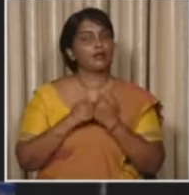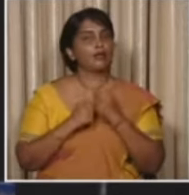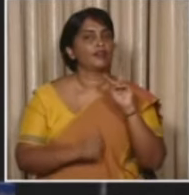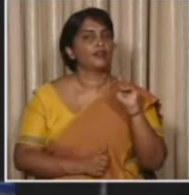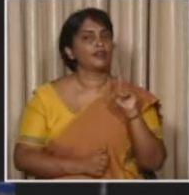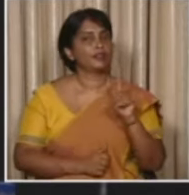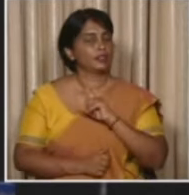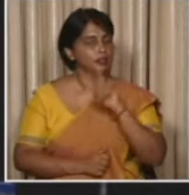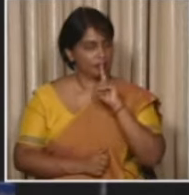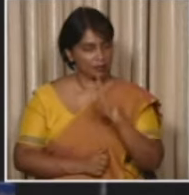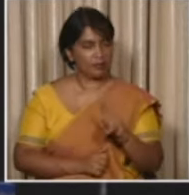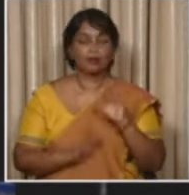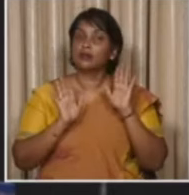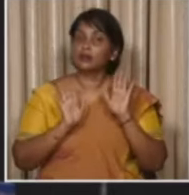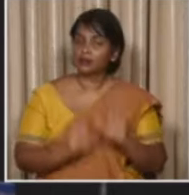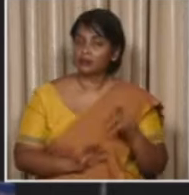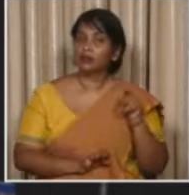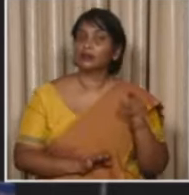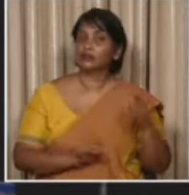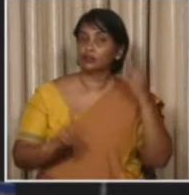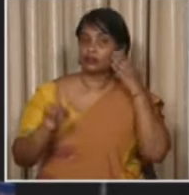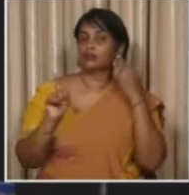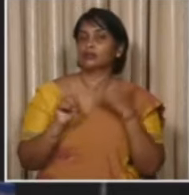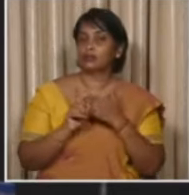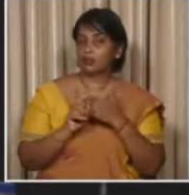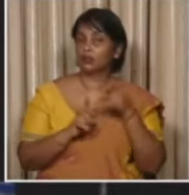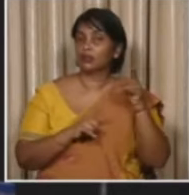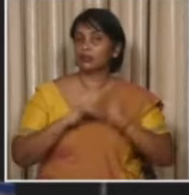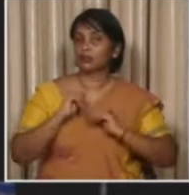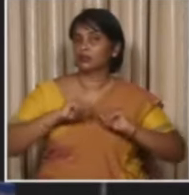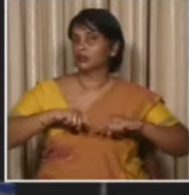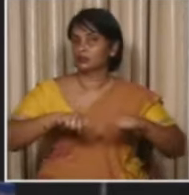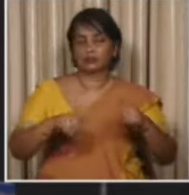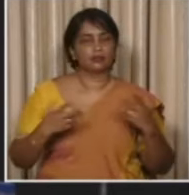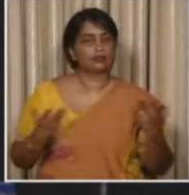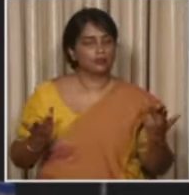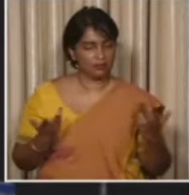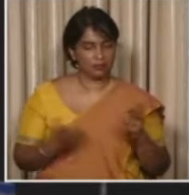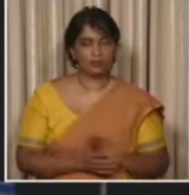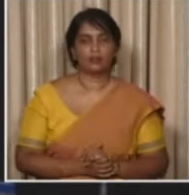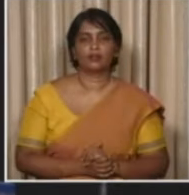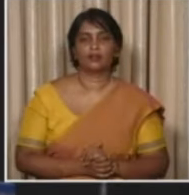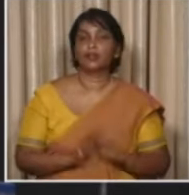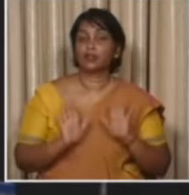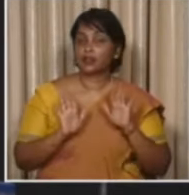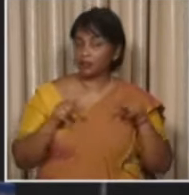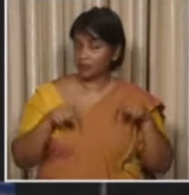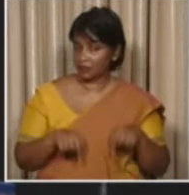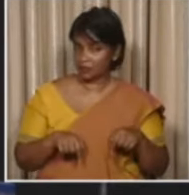කියනවා. හැබැයි ඒ පිළිබඳව ඒ අය ක්‍රියාත්මක වෙන්නේ නැහැ. දැන්